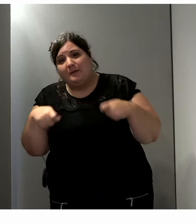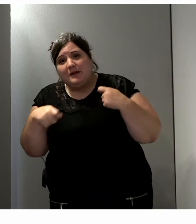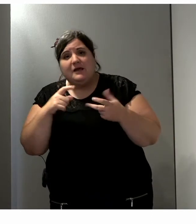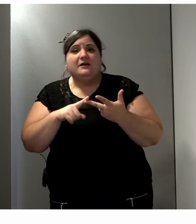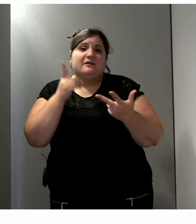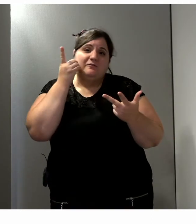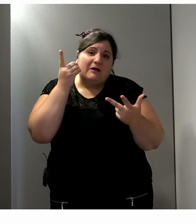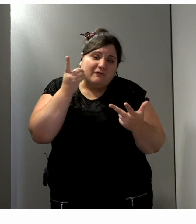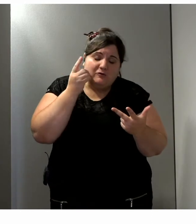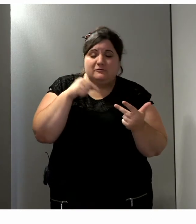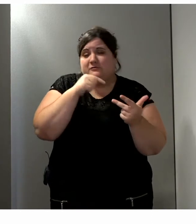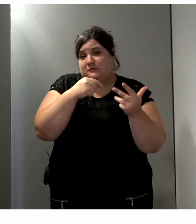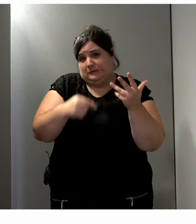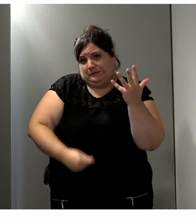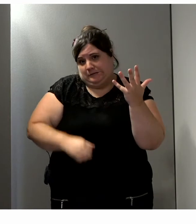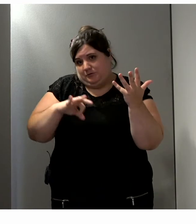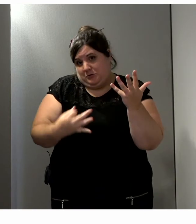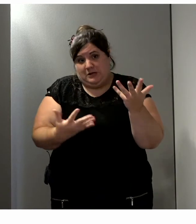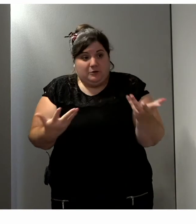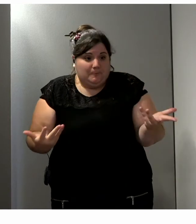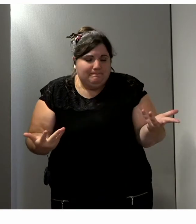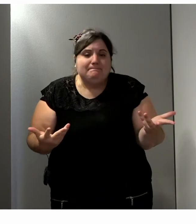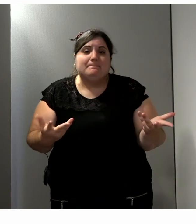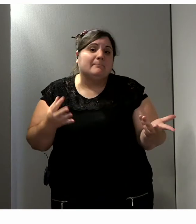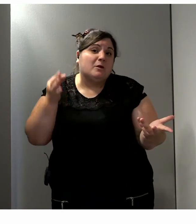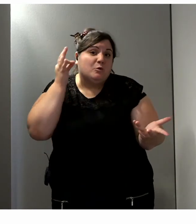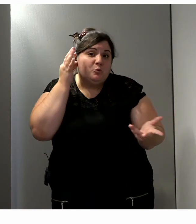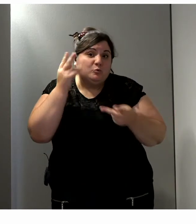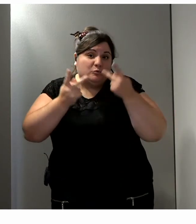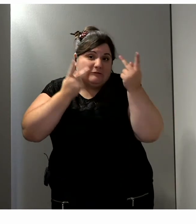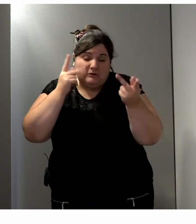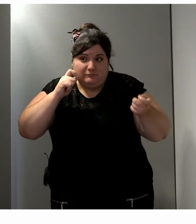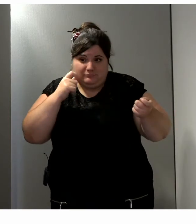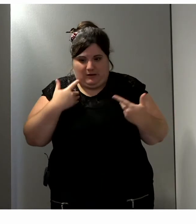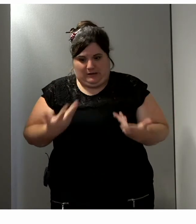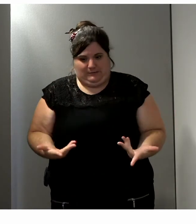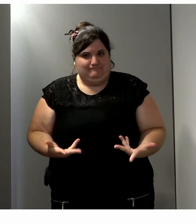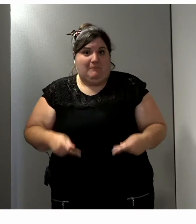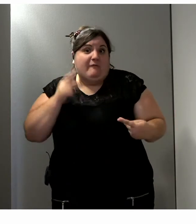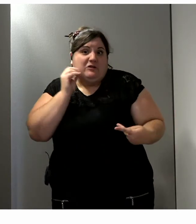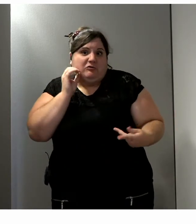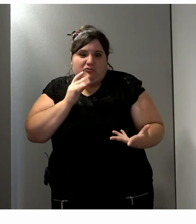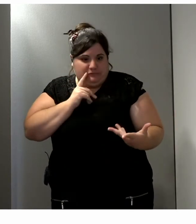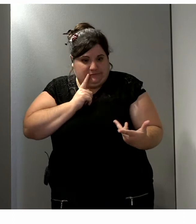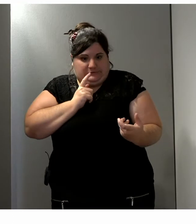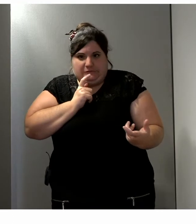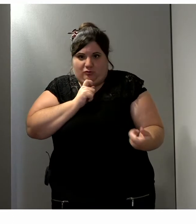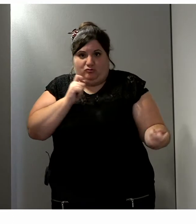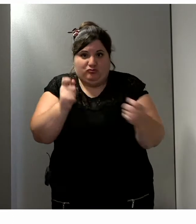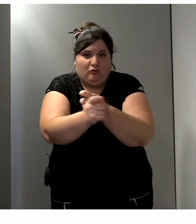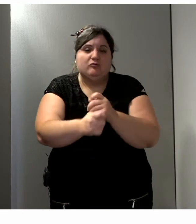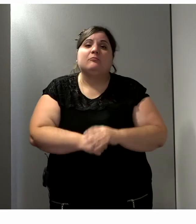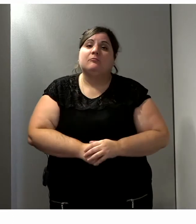foyers, les regards sur les contenus audiovisuels se font de façon très, très différente. Et puis on a de nouveaux vecteurs également qui sont